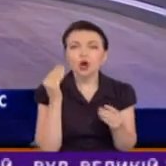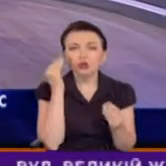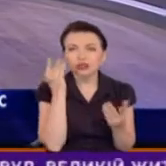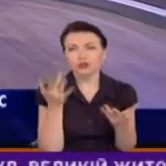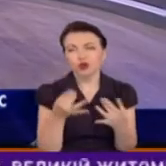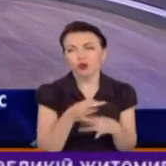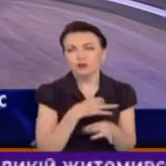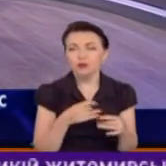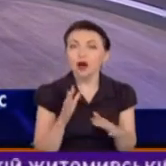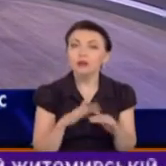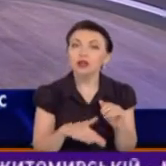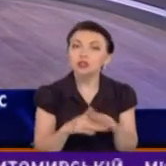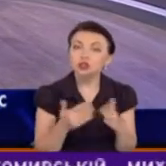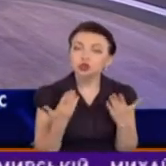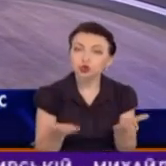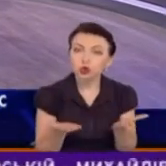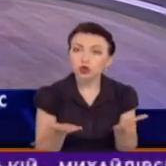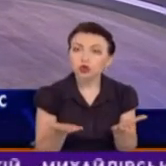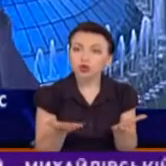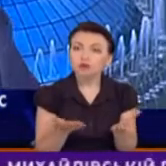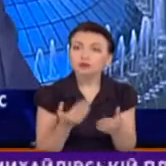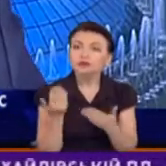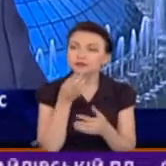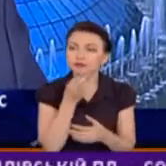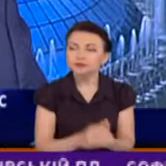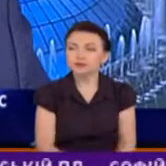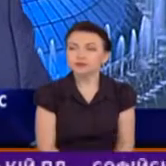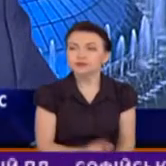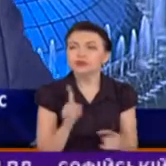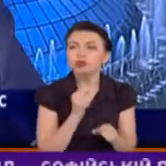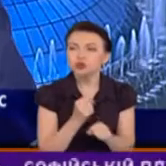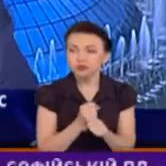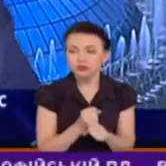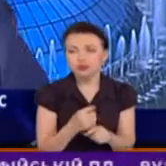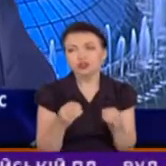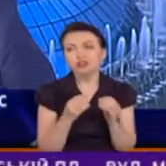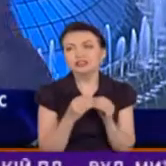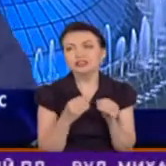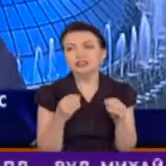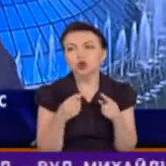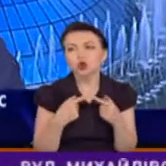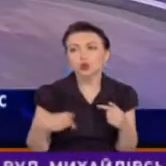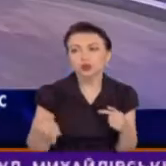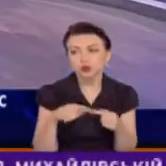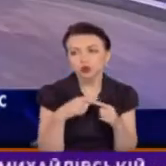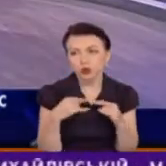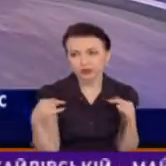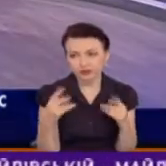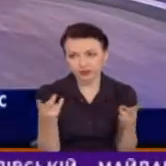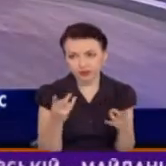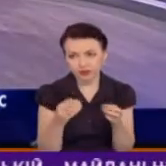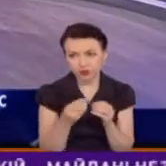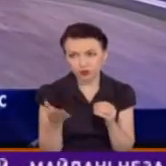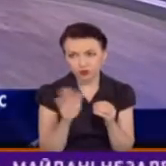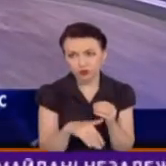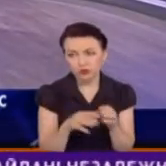ну, практично, що треба, що би ви робили? Треба ще 10 круглих столів провести, конференції, експертів